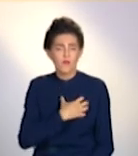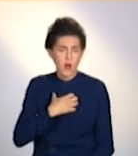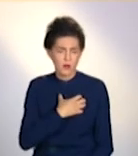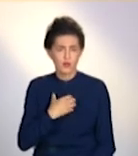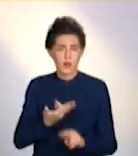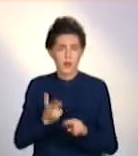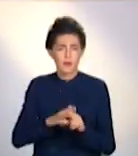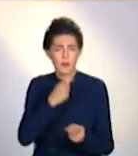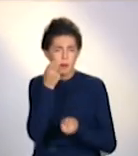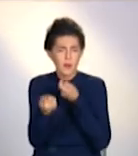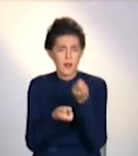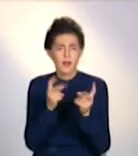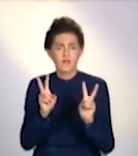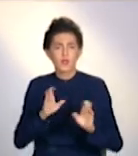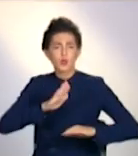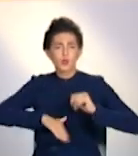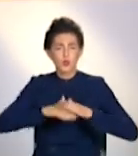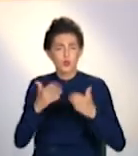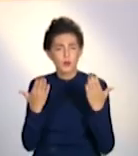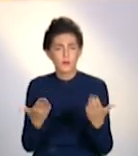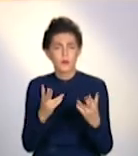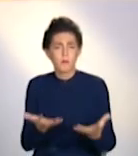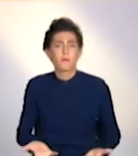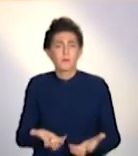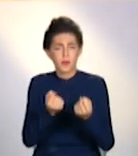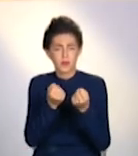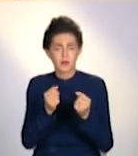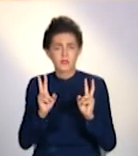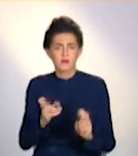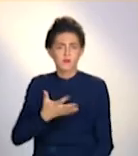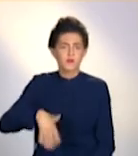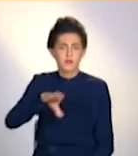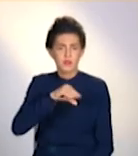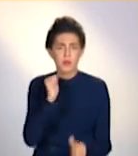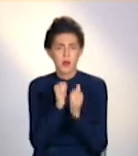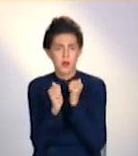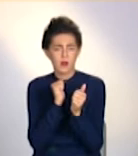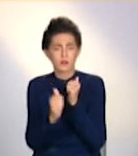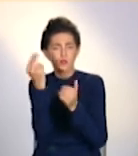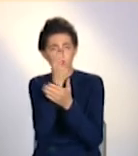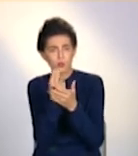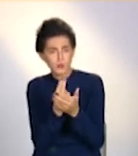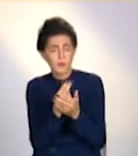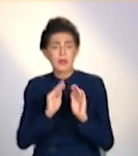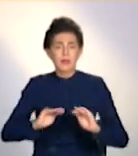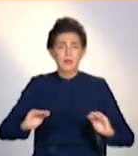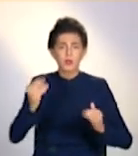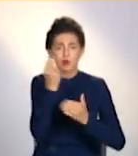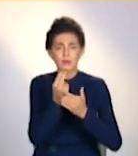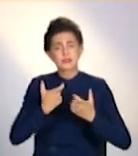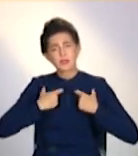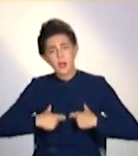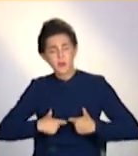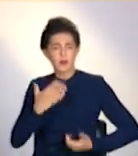я обратила внимание, это руки, которые поддерживают. Также практически на каждом рисунке дети рисуют себя